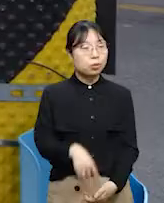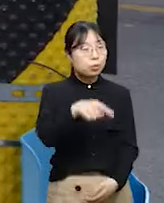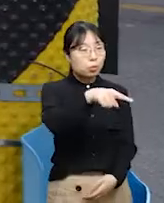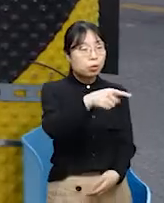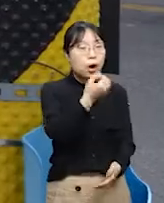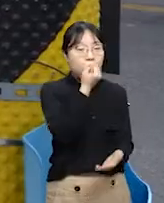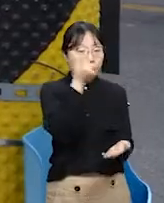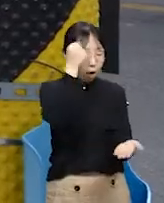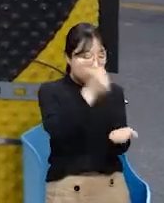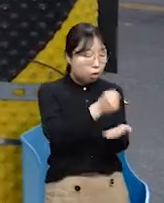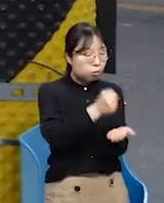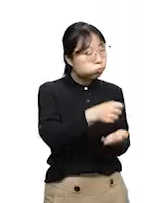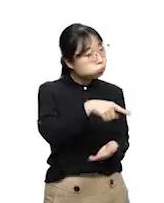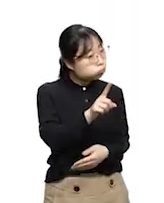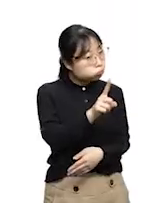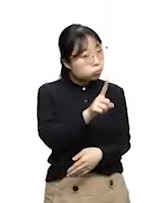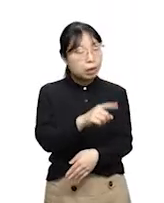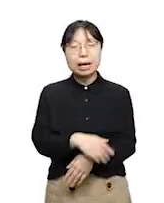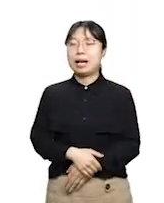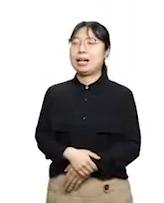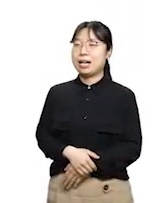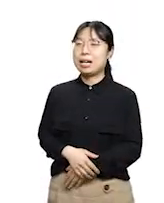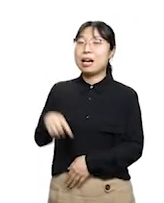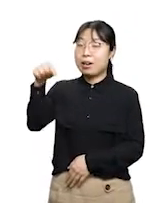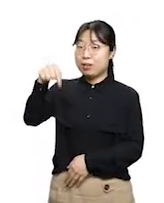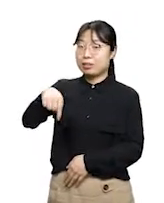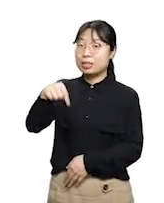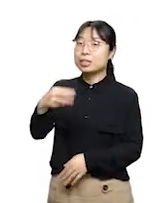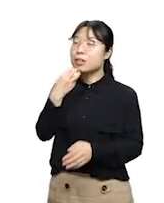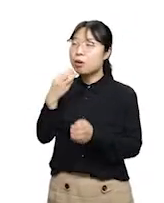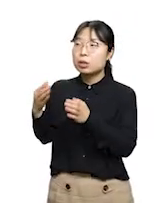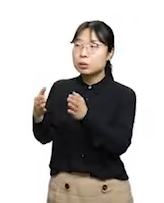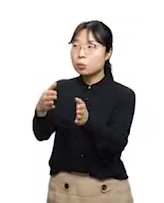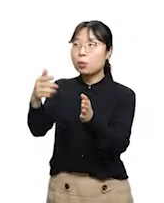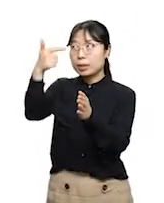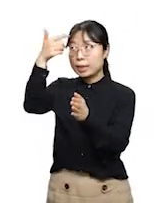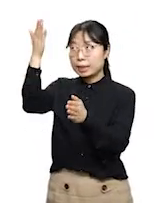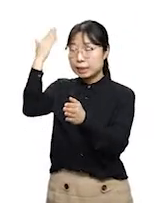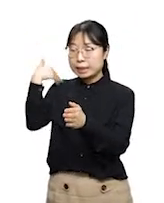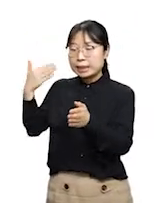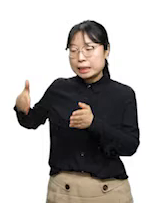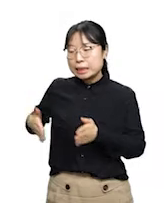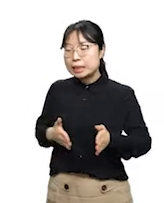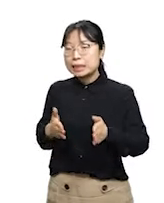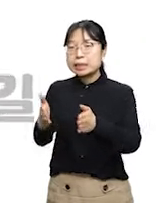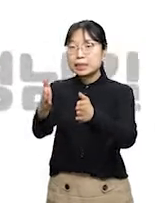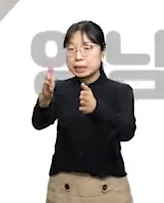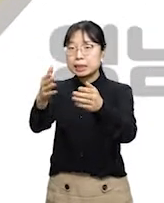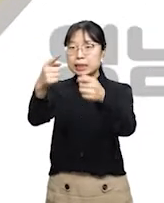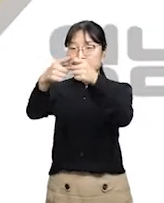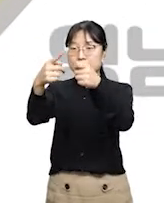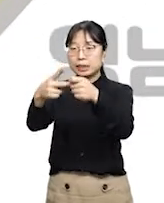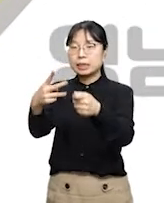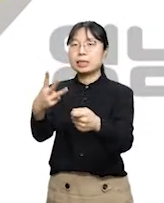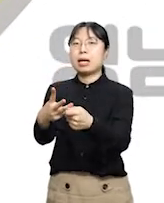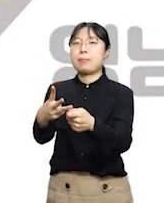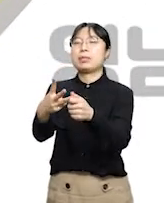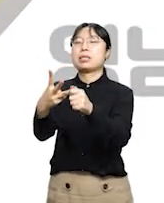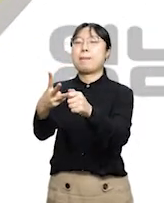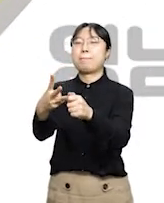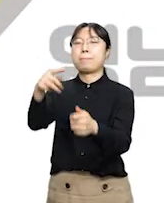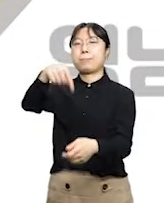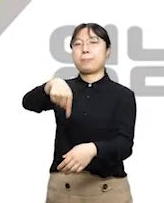아, 여기는 경기도 옛길 삼남길 제3길 오락산길에